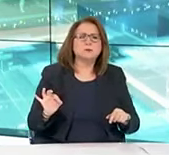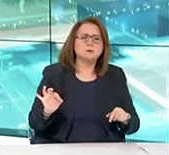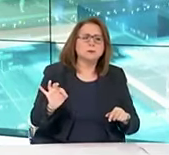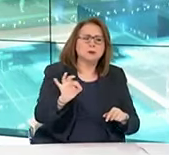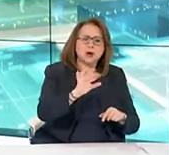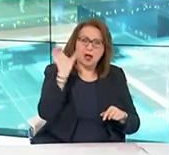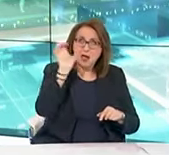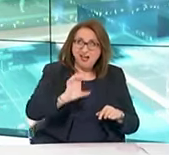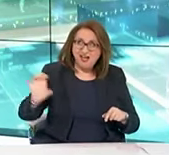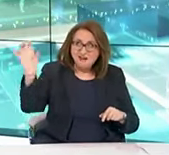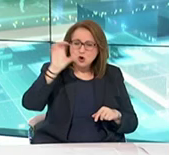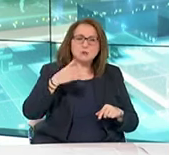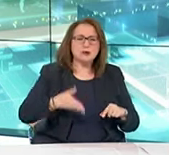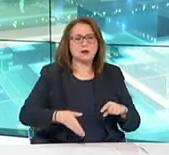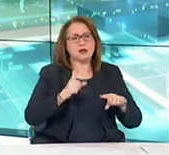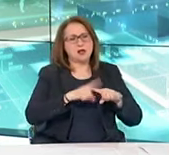και στη χώρα μας.